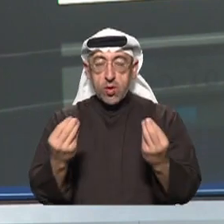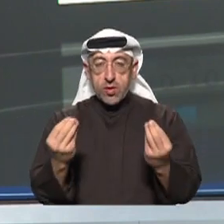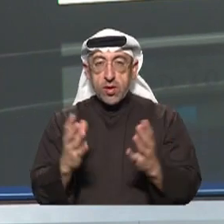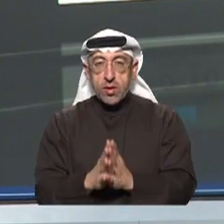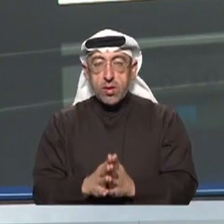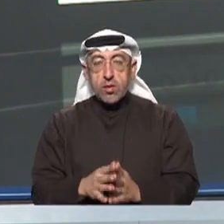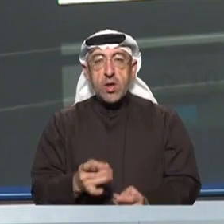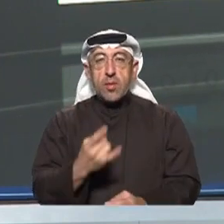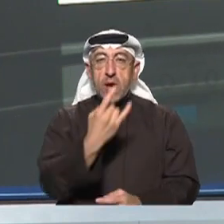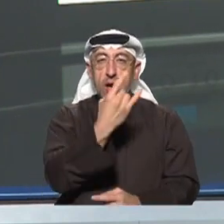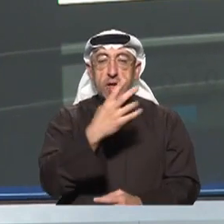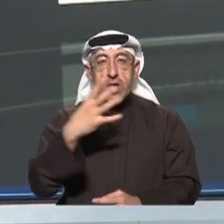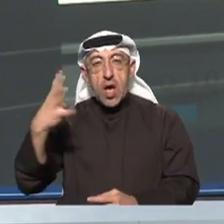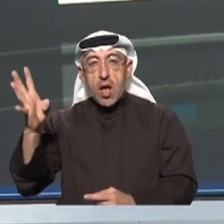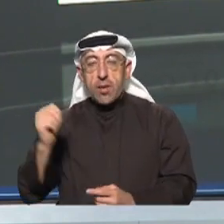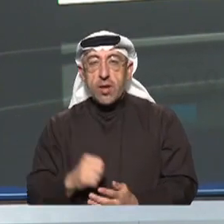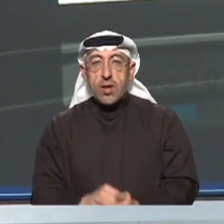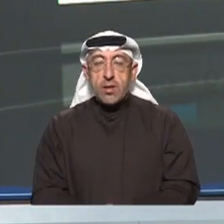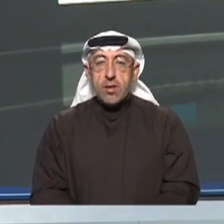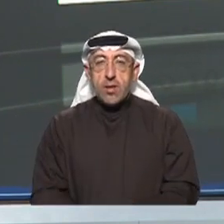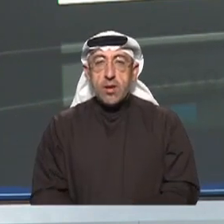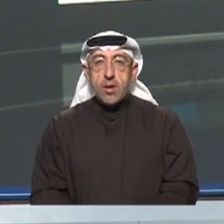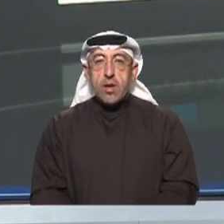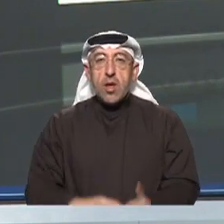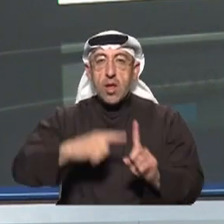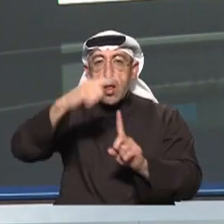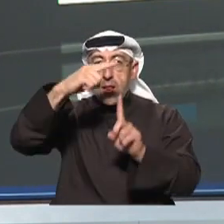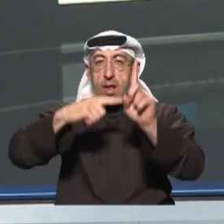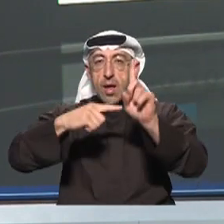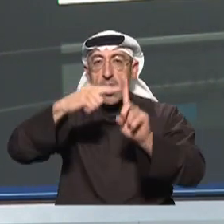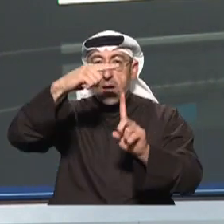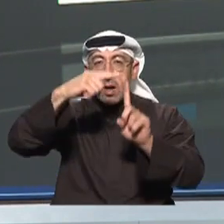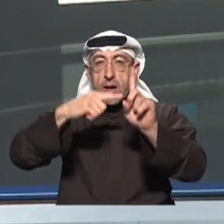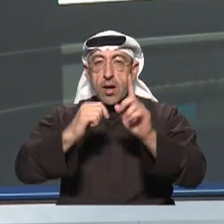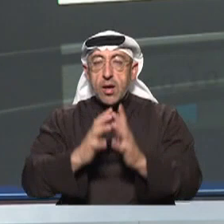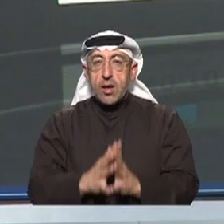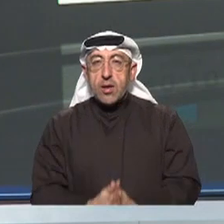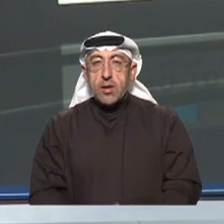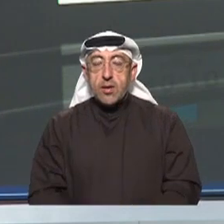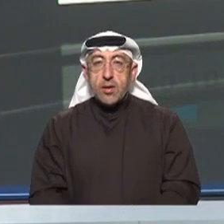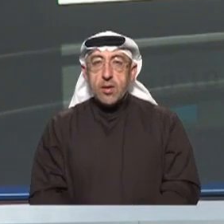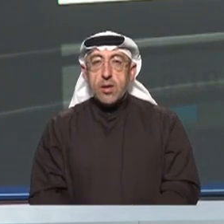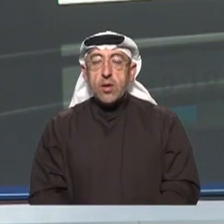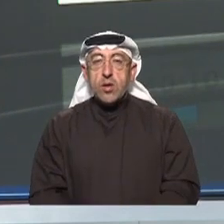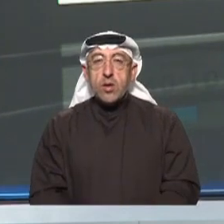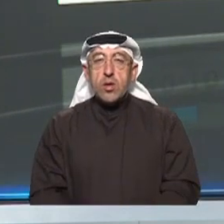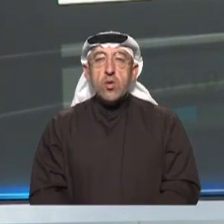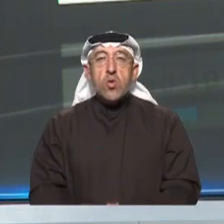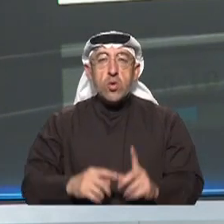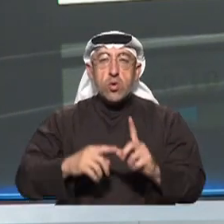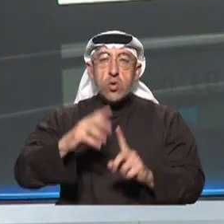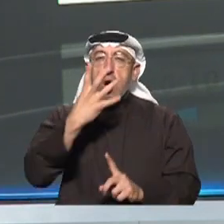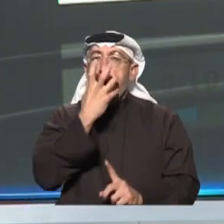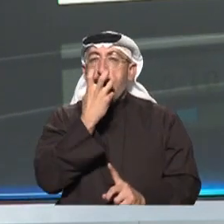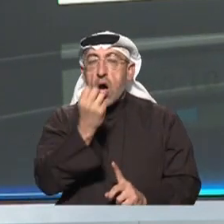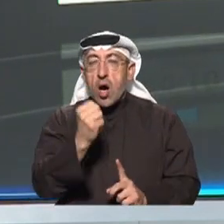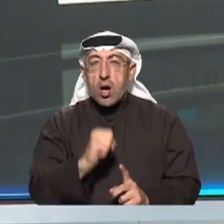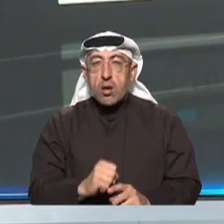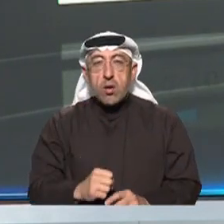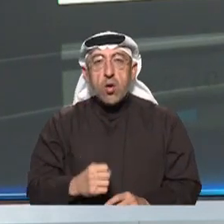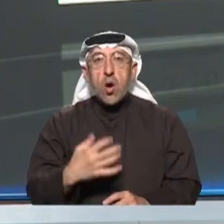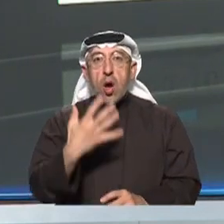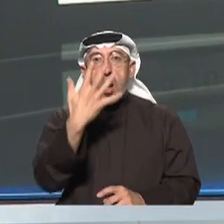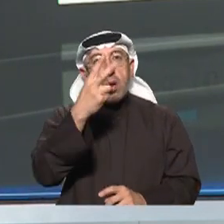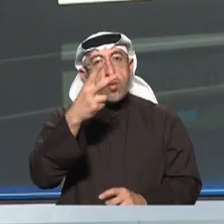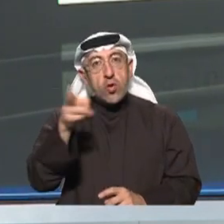إلى 40 كيلومتر في الساعة. درجات الحرارة نلاحظ ارتفاع في درجات الحرارة نسبي يصل ما بين 25